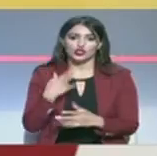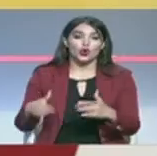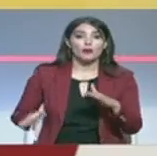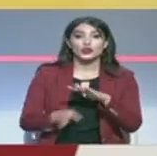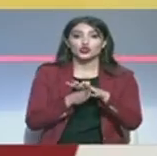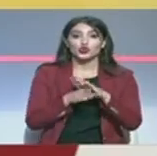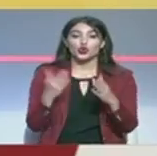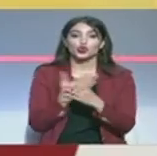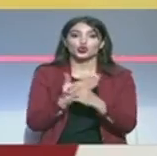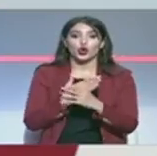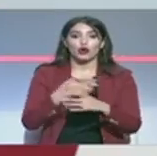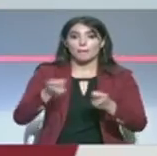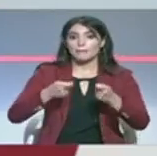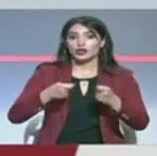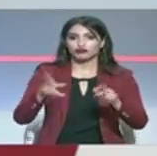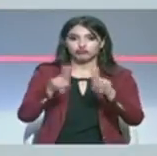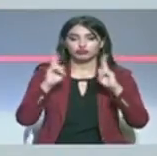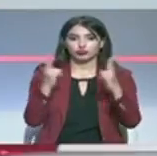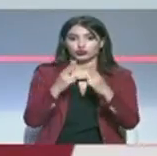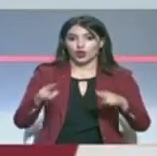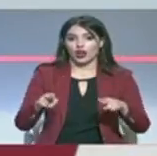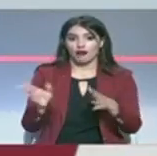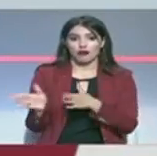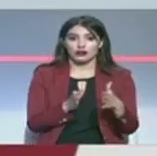إلى السوق المالية الدولية. سؤال ثاني والمهم جدا،